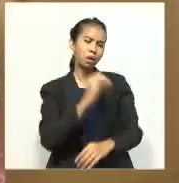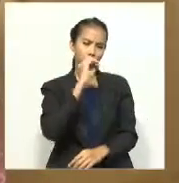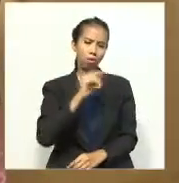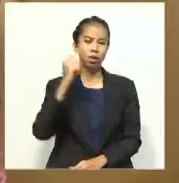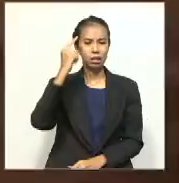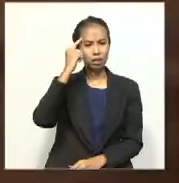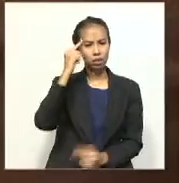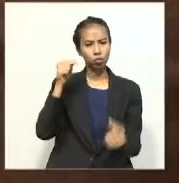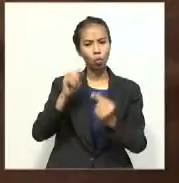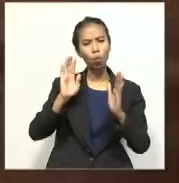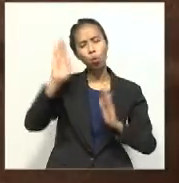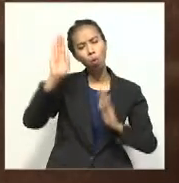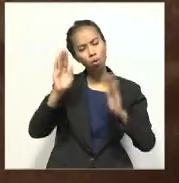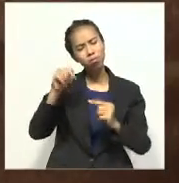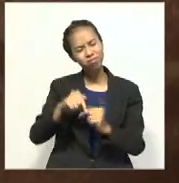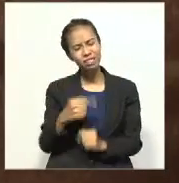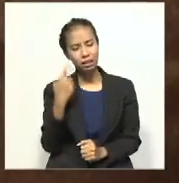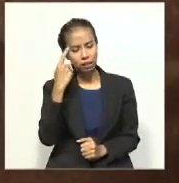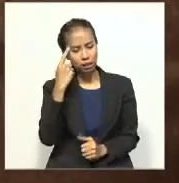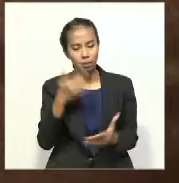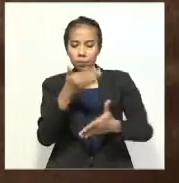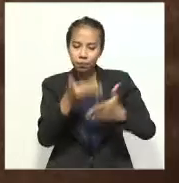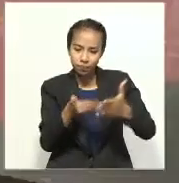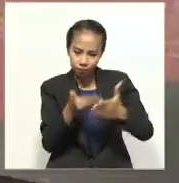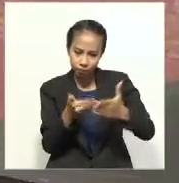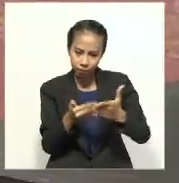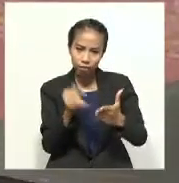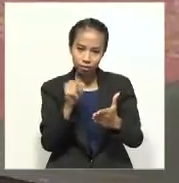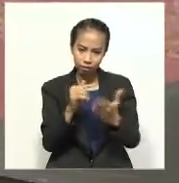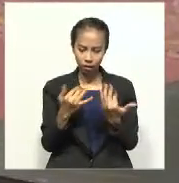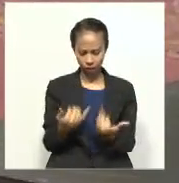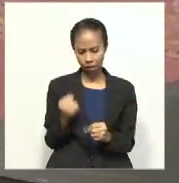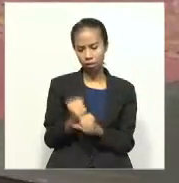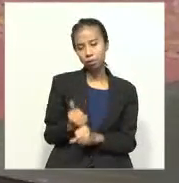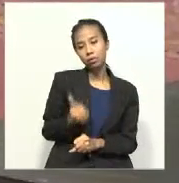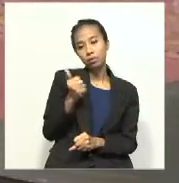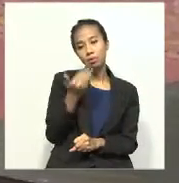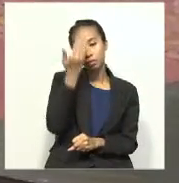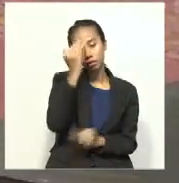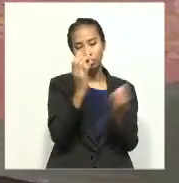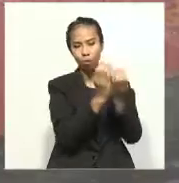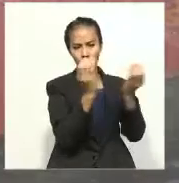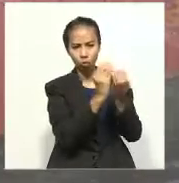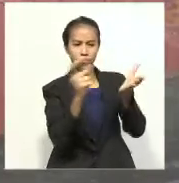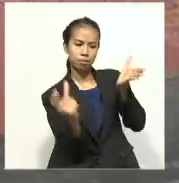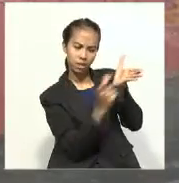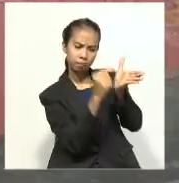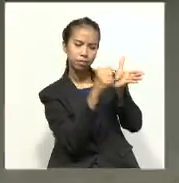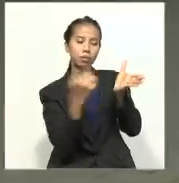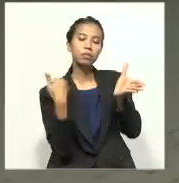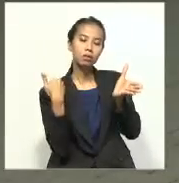primary vote ยังคงเป็นอุปสรรคอยู่นั้นยืนยันว่าสามารถทำได้เลยเนื่องจากรัฐธรรมนูญระบุไว้ค่ะ